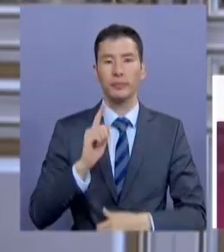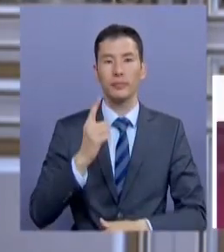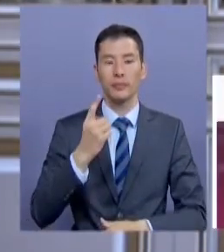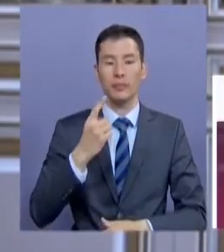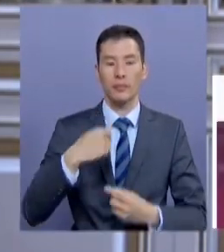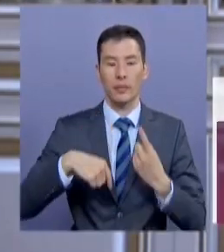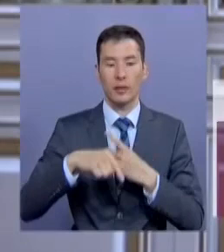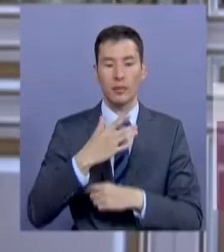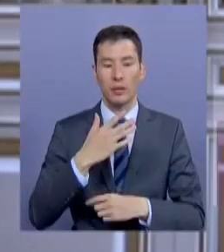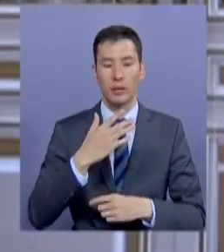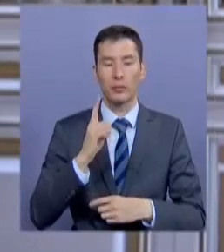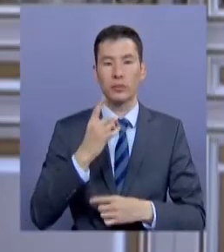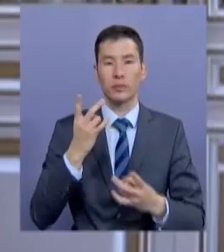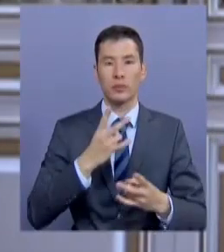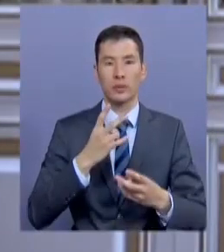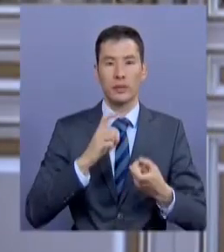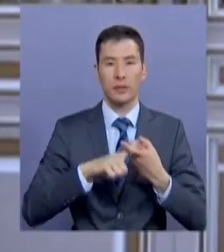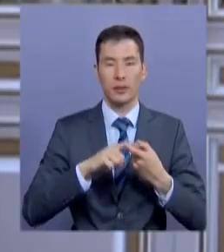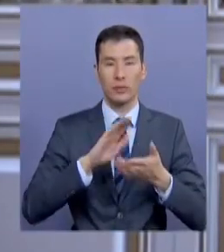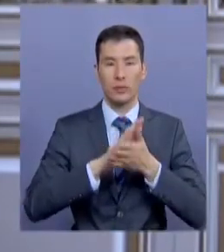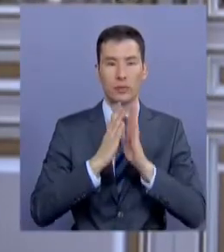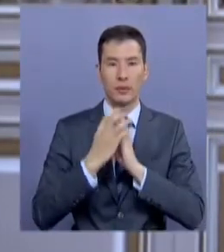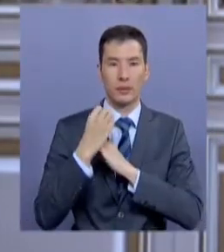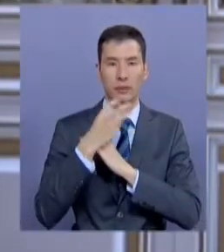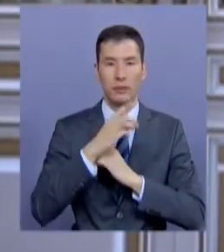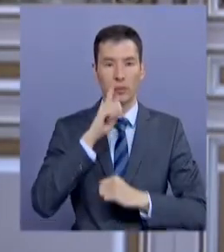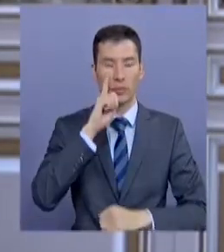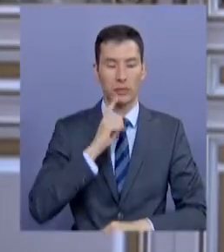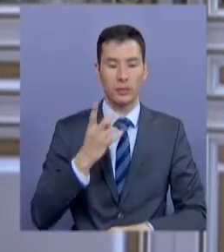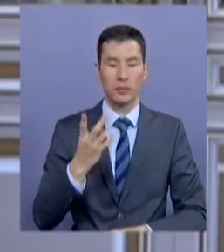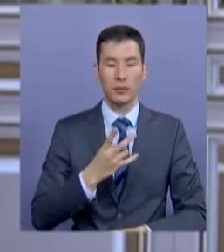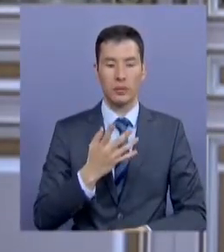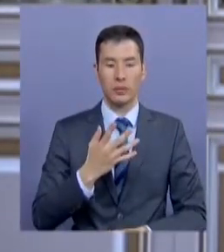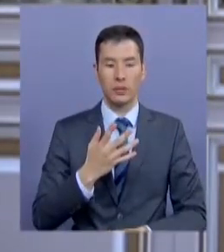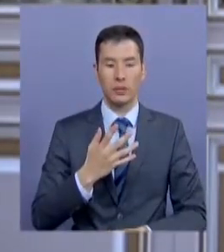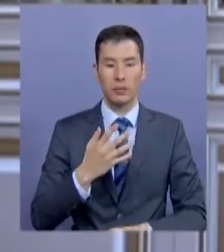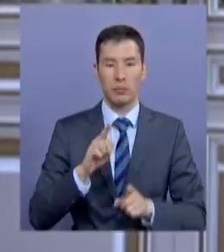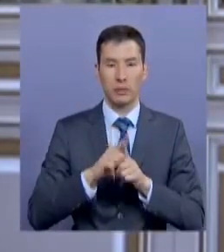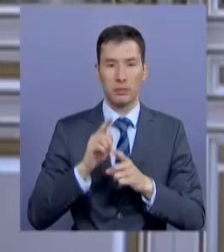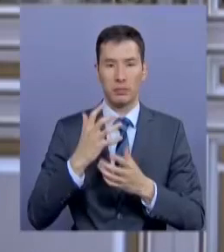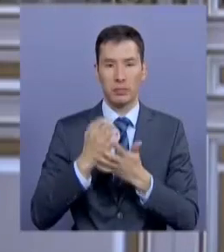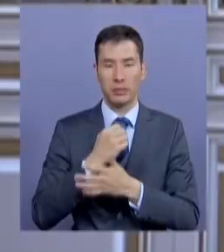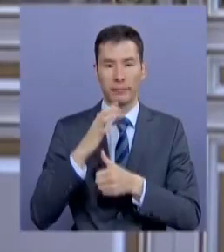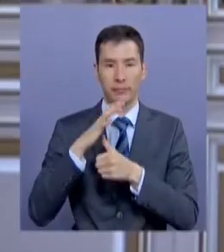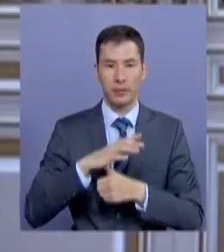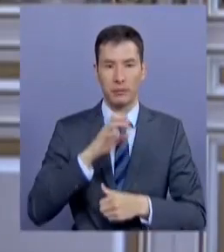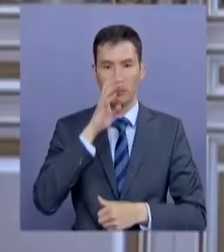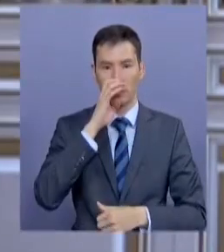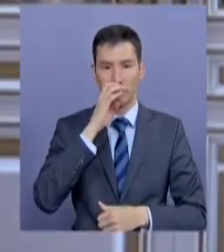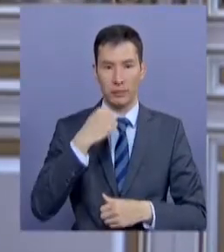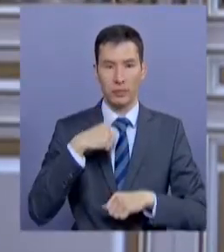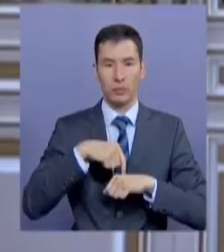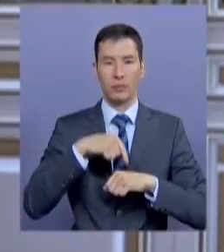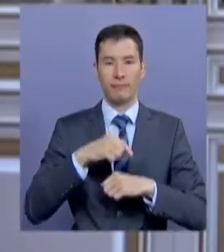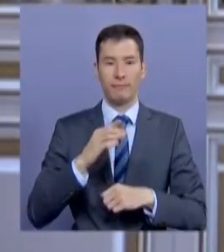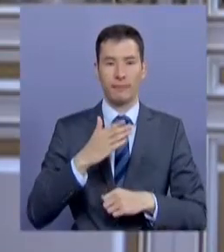бізге творчестволық не керек? Атмосфера керек. Және біз өзіміз дәлелдеуіміз керек жоғары деңгейде болуын. Ал біздің басшымызды алып тастады. Кім алып барады?